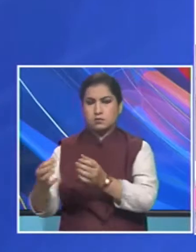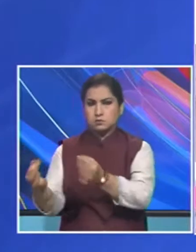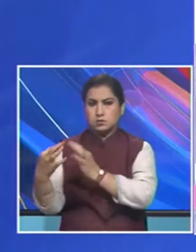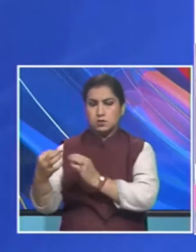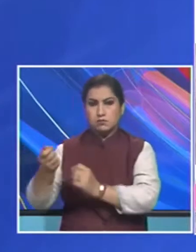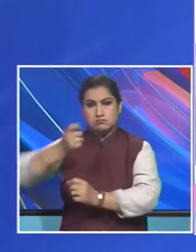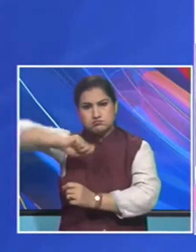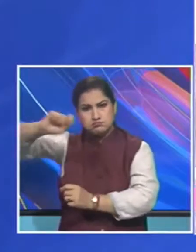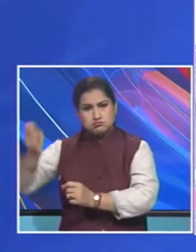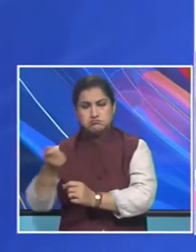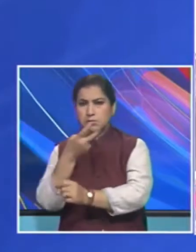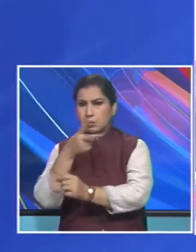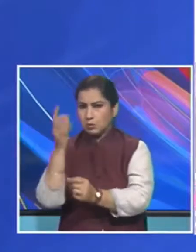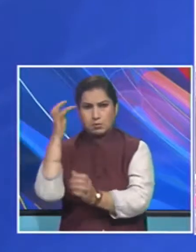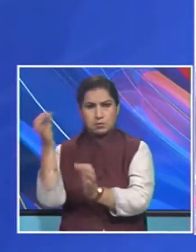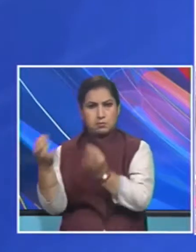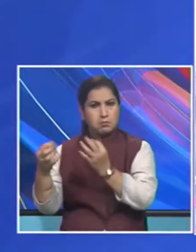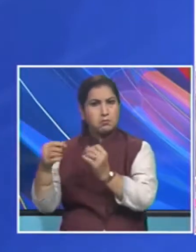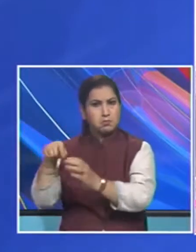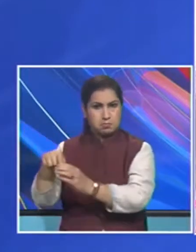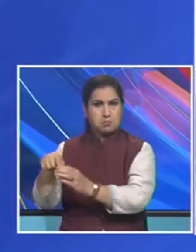टैंक चालक भी हैं।